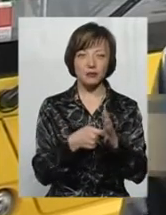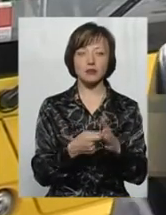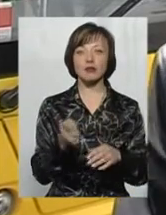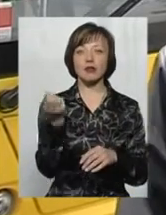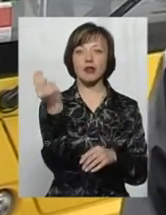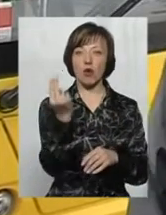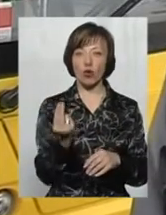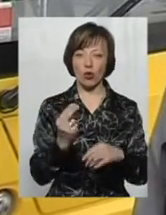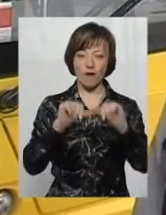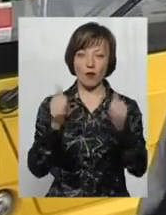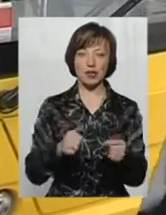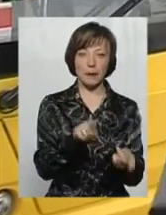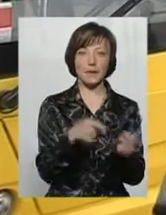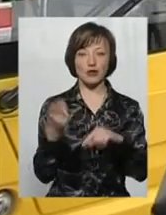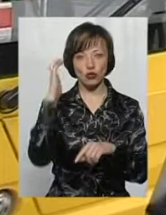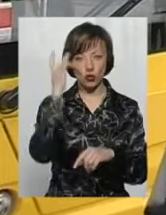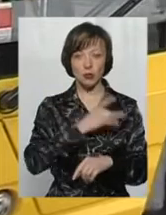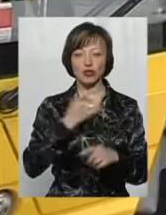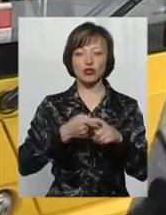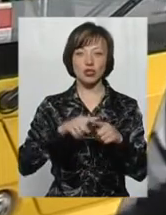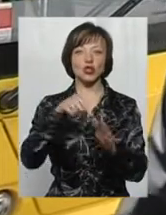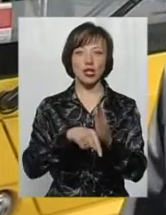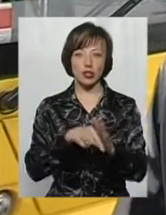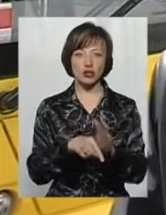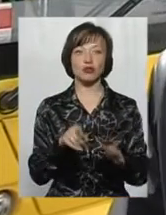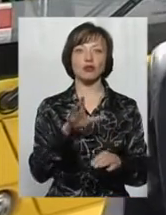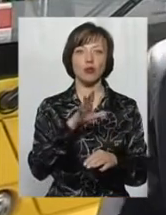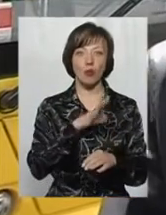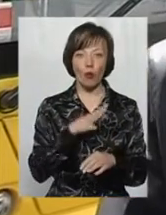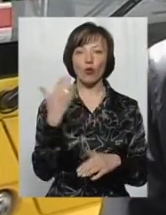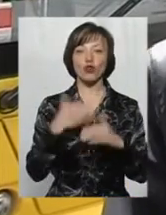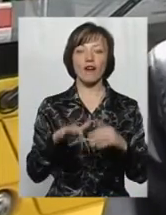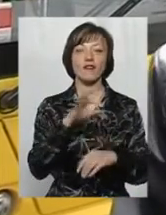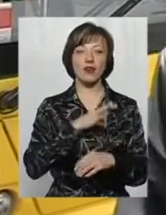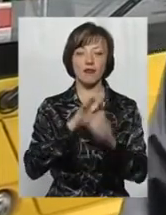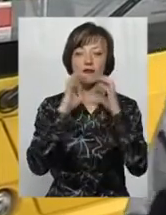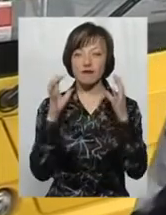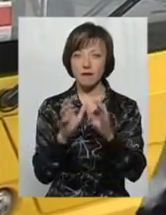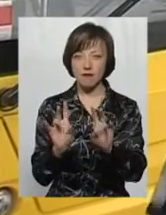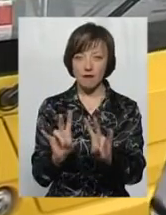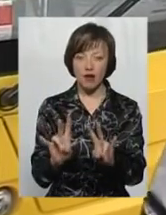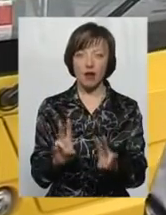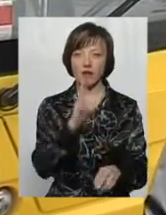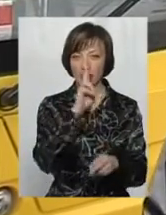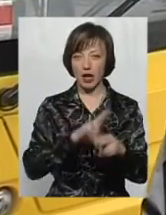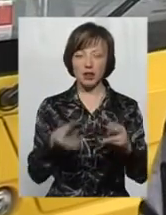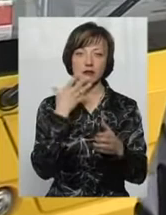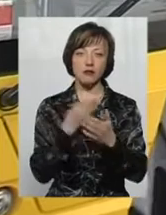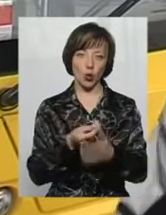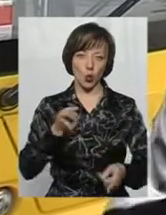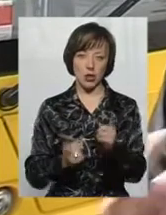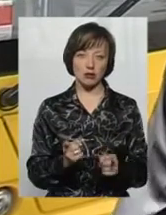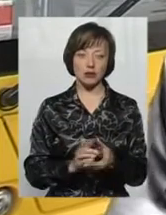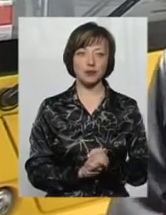кольорового формату переходить в чорно-білий. Це значить, що він заархівований, він зберігається в архіві, але він вже втратив свою дійсність.